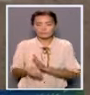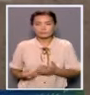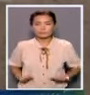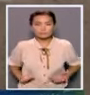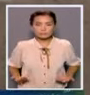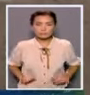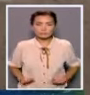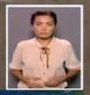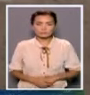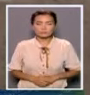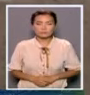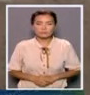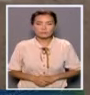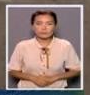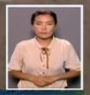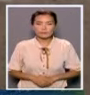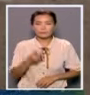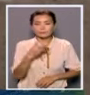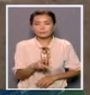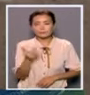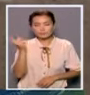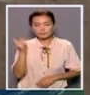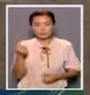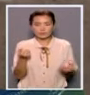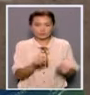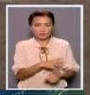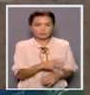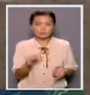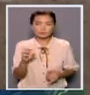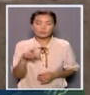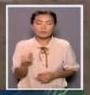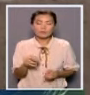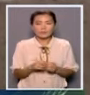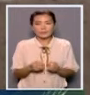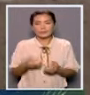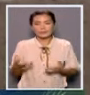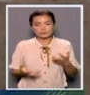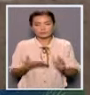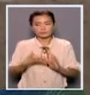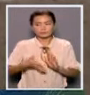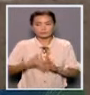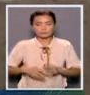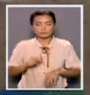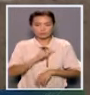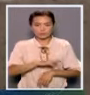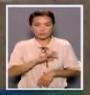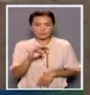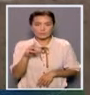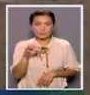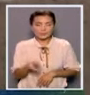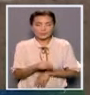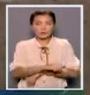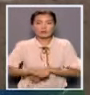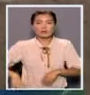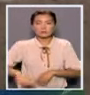Олардың кейбір деректер бойынша 3-і тоналып, осы біз қазіргі оба әлі тоналмаған. Сарматтар бұл